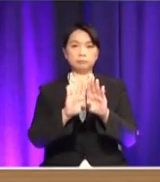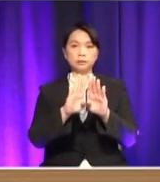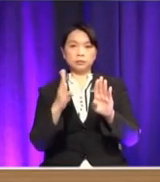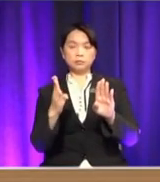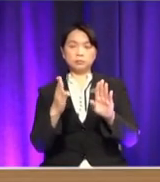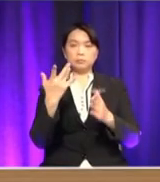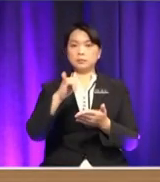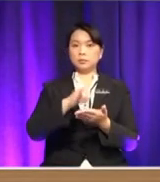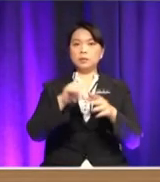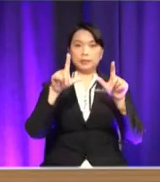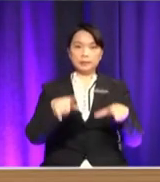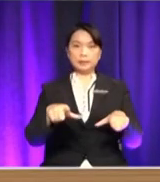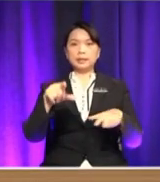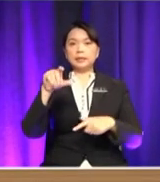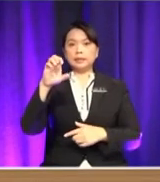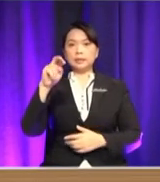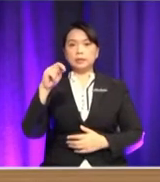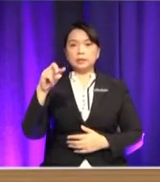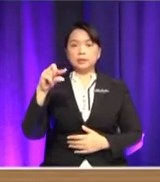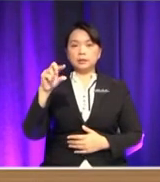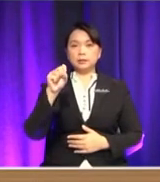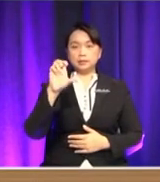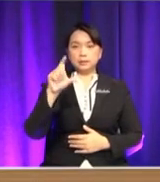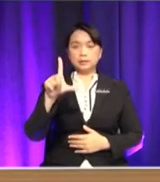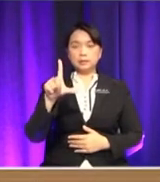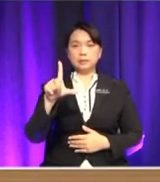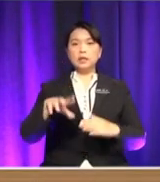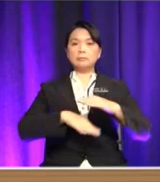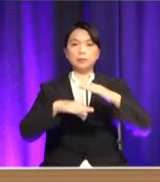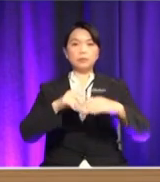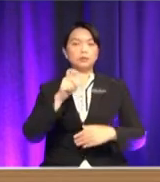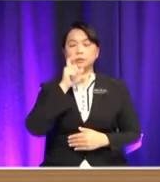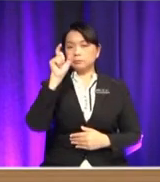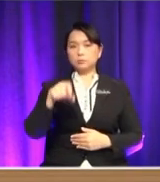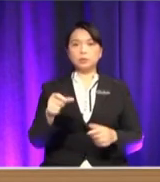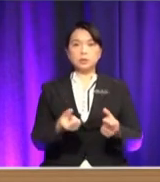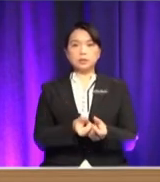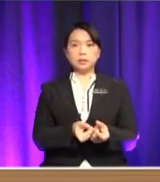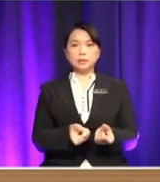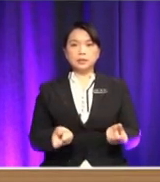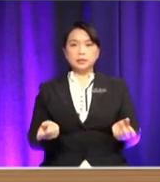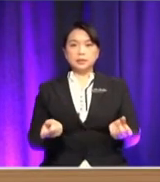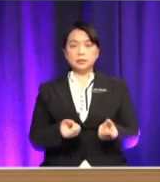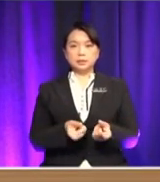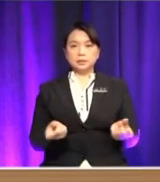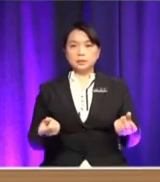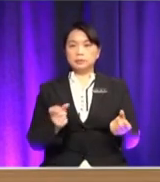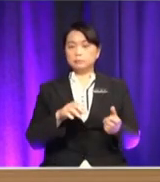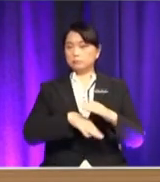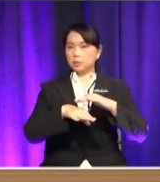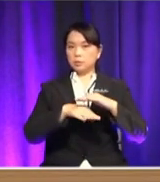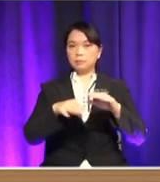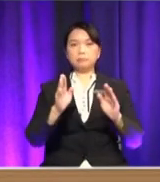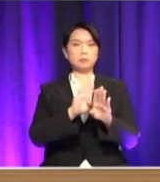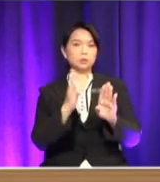Oke letak engsel di bahagian bawah ini tapi ada lengkap pintu dia lantai saja sediakan lukis dalam